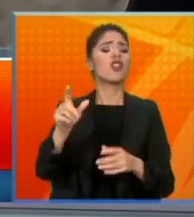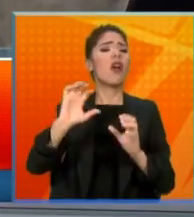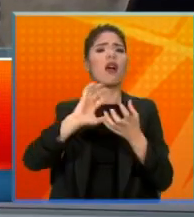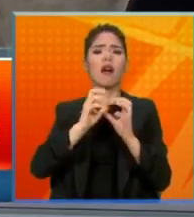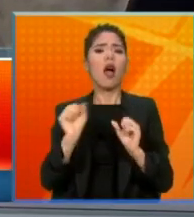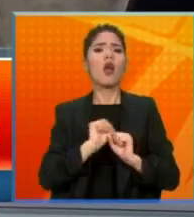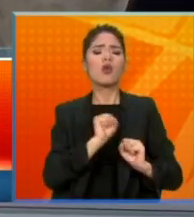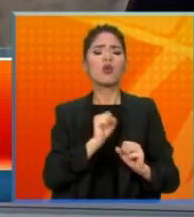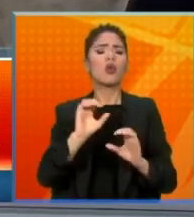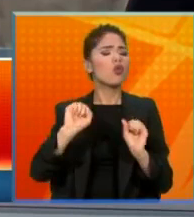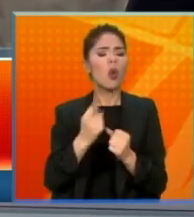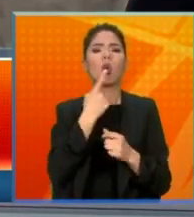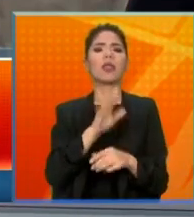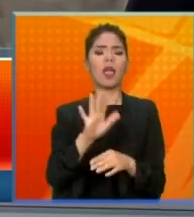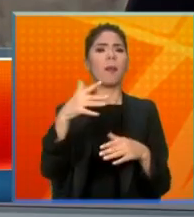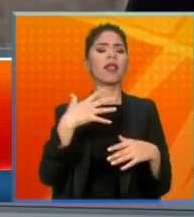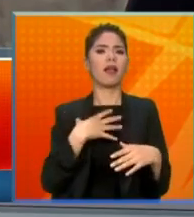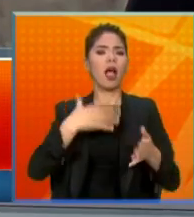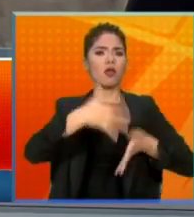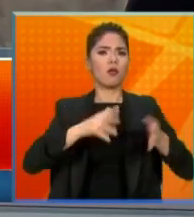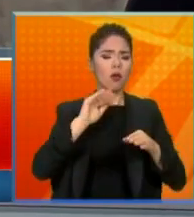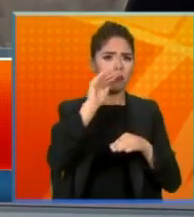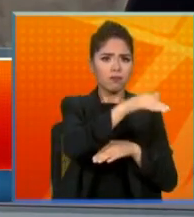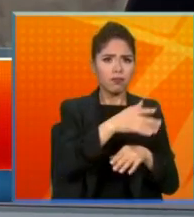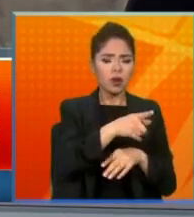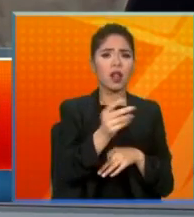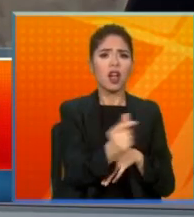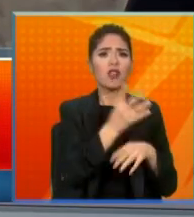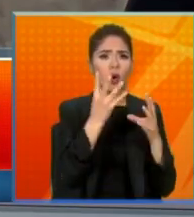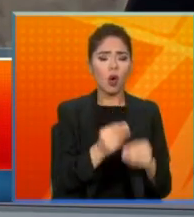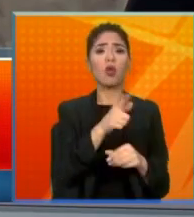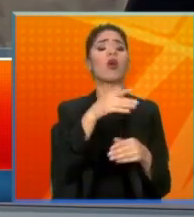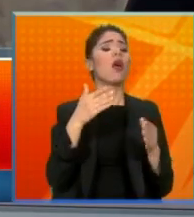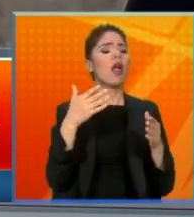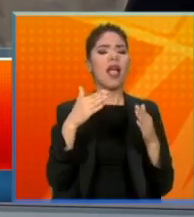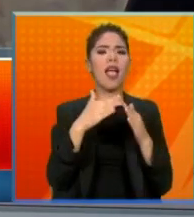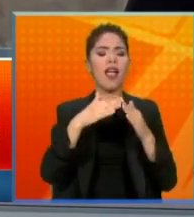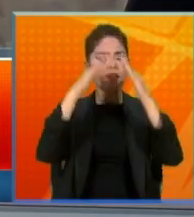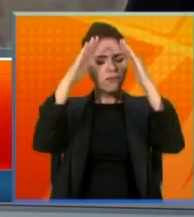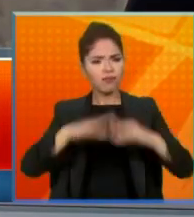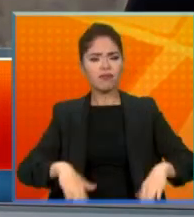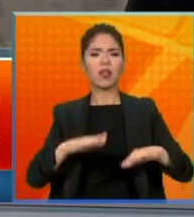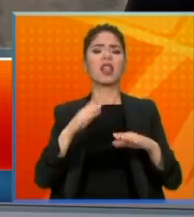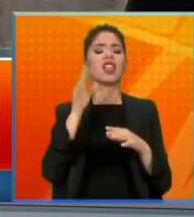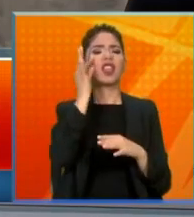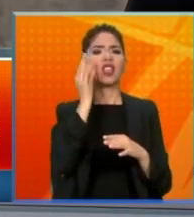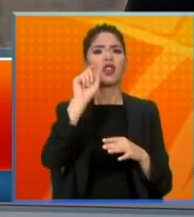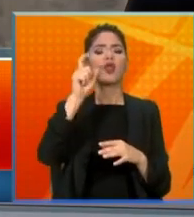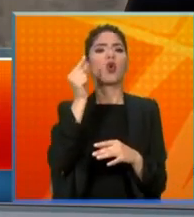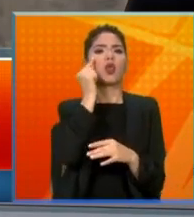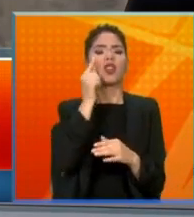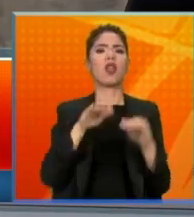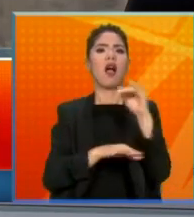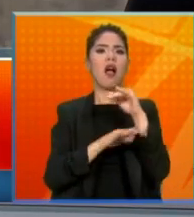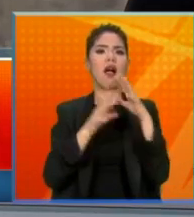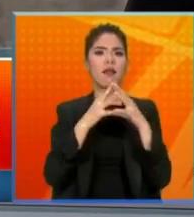demeden kendini can havliyle sokağa attı. Ama atamayanlar da oldu ne yazık ki. Evleri başlarına yıkıldı. 9 kişi var